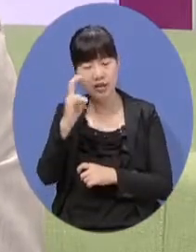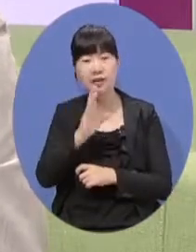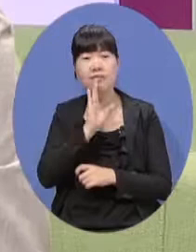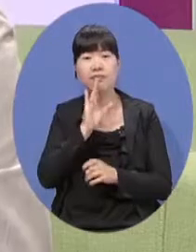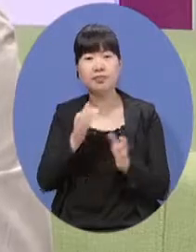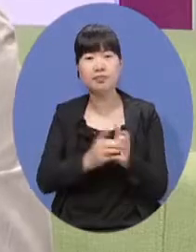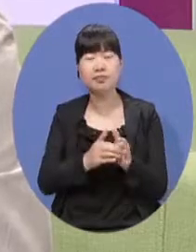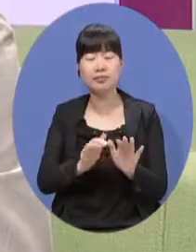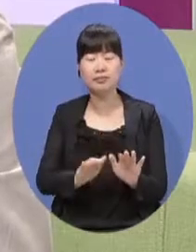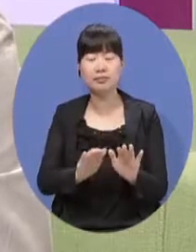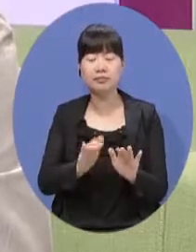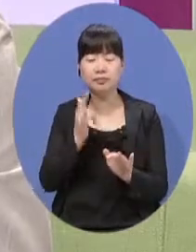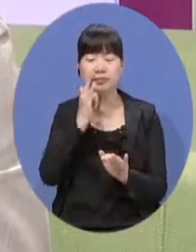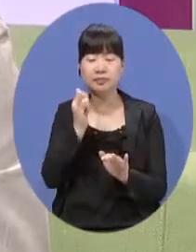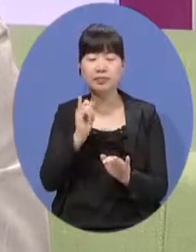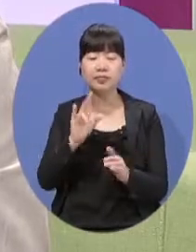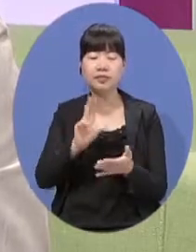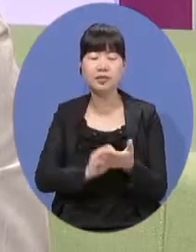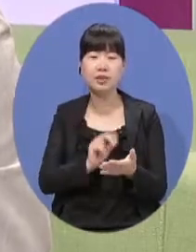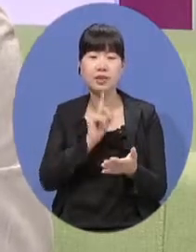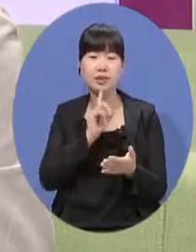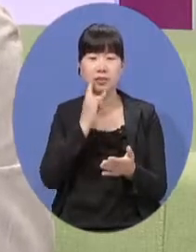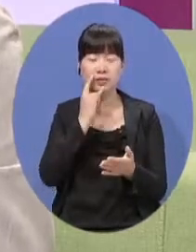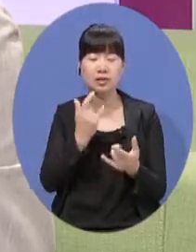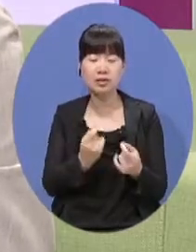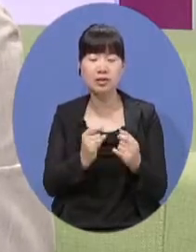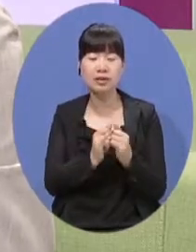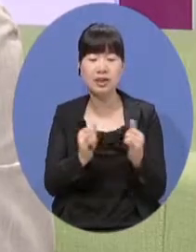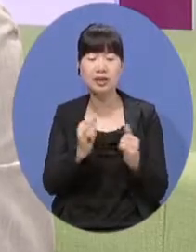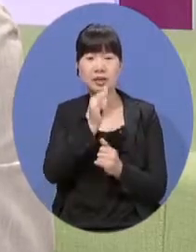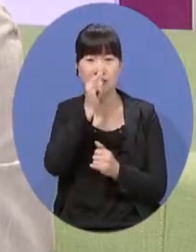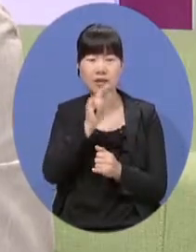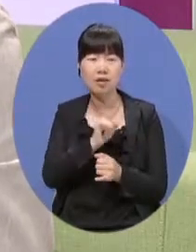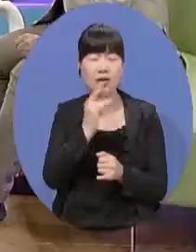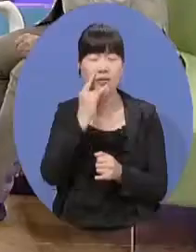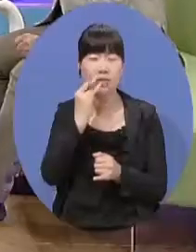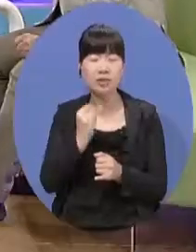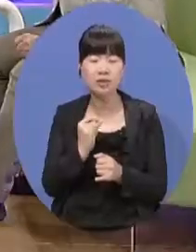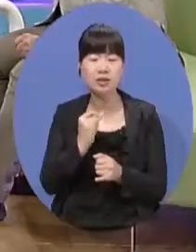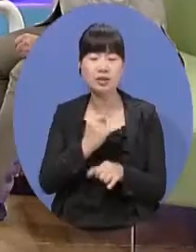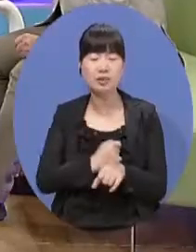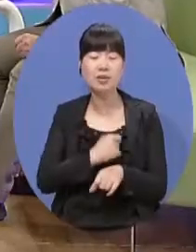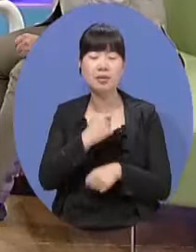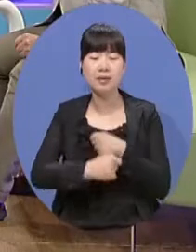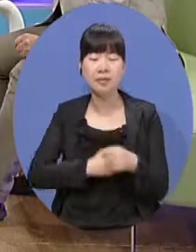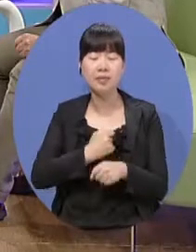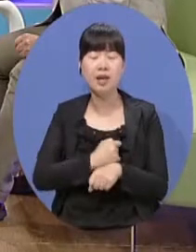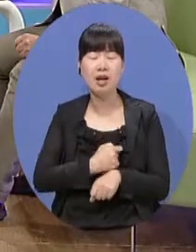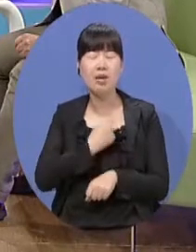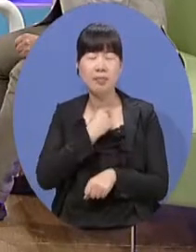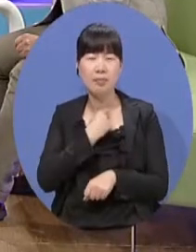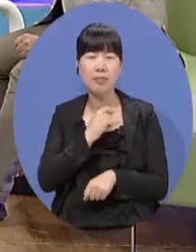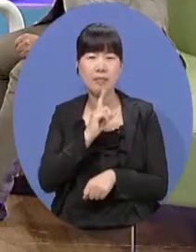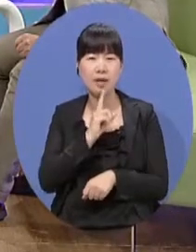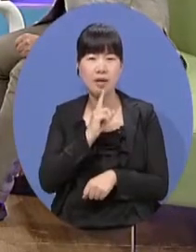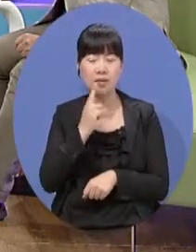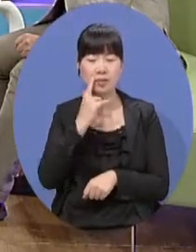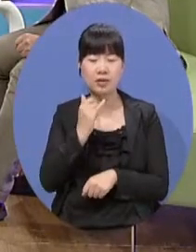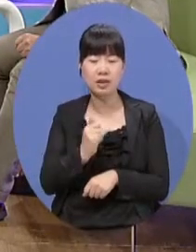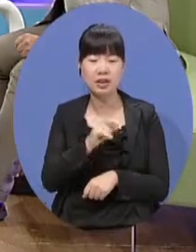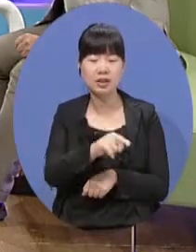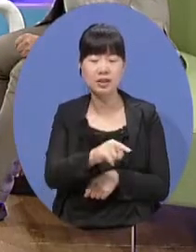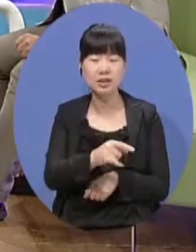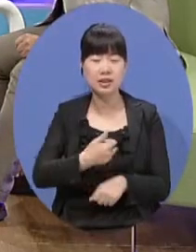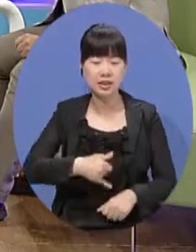있고. 네. 근데 여기서 부모 요인이 있어요. 부모님이 또 그러신 분들이 있어요. 어떻게요? 부모님들이 마음대로 하려는 아이들을. 부모님이